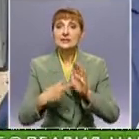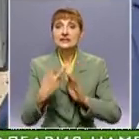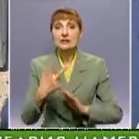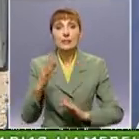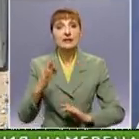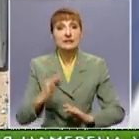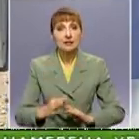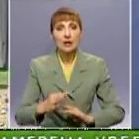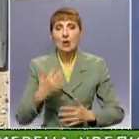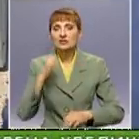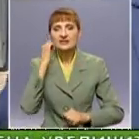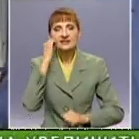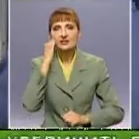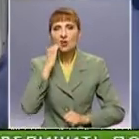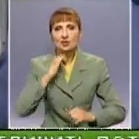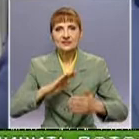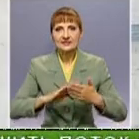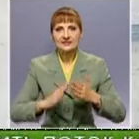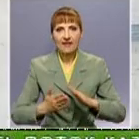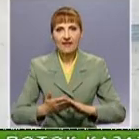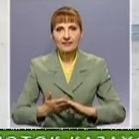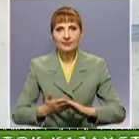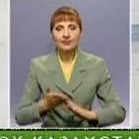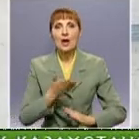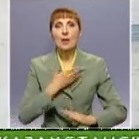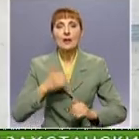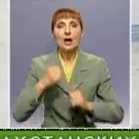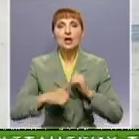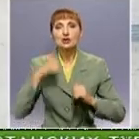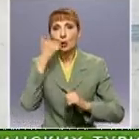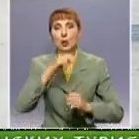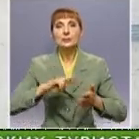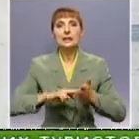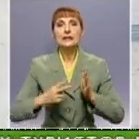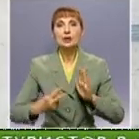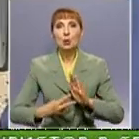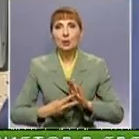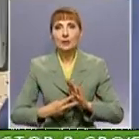70-73% в изношенном состоянии. Мы каждый год планируем